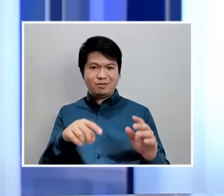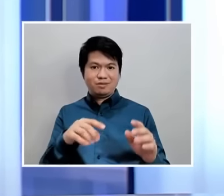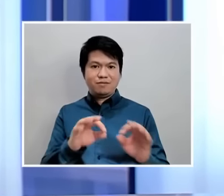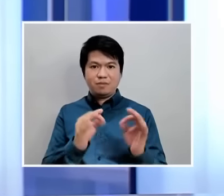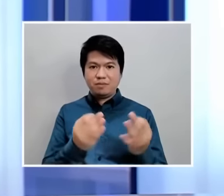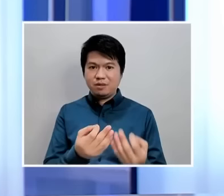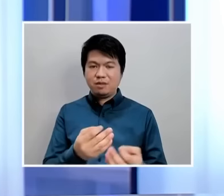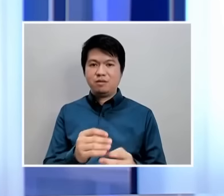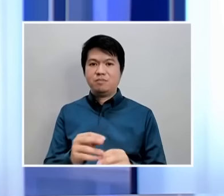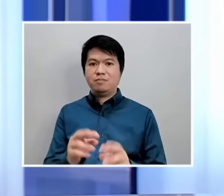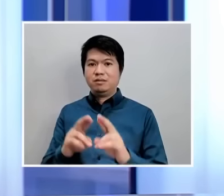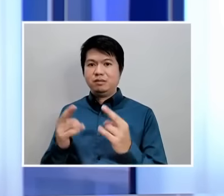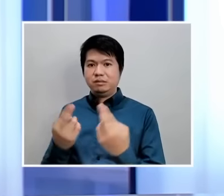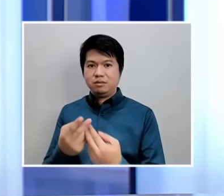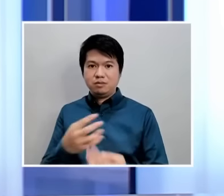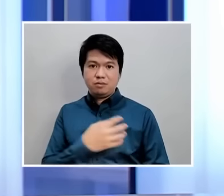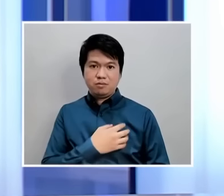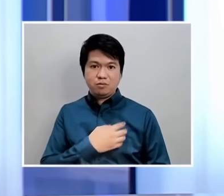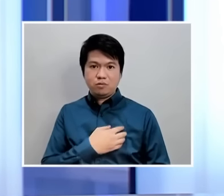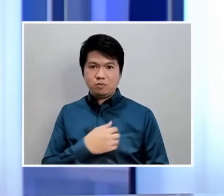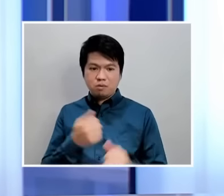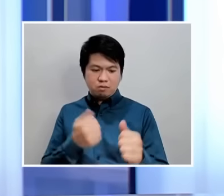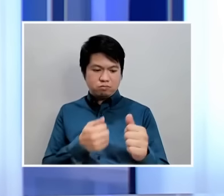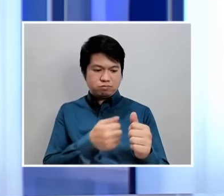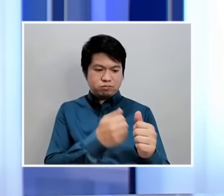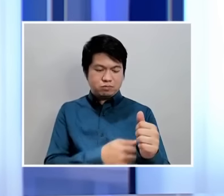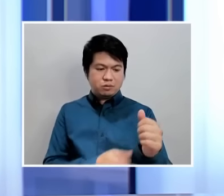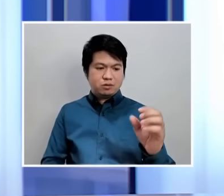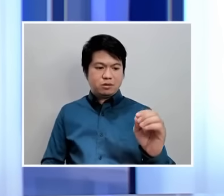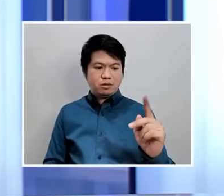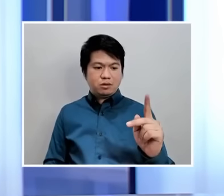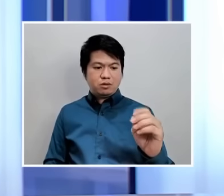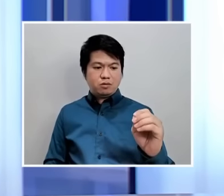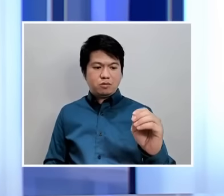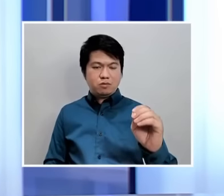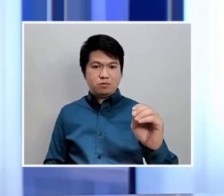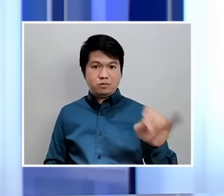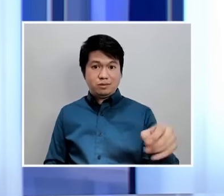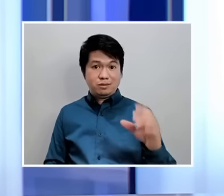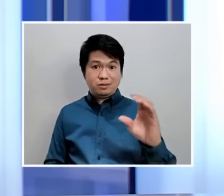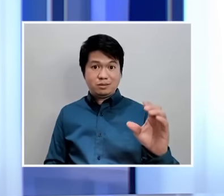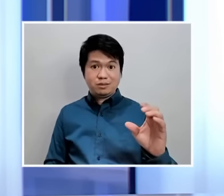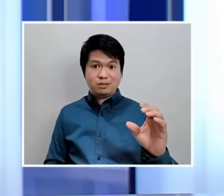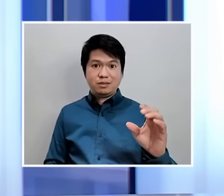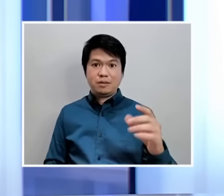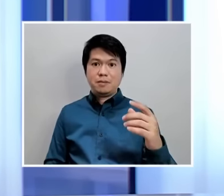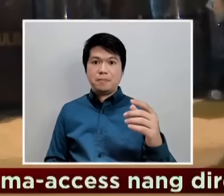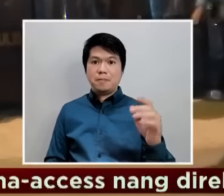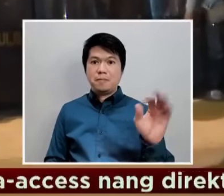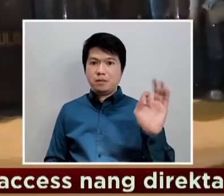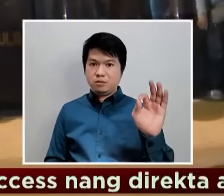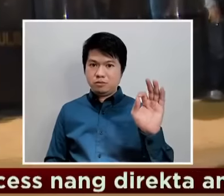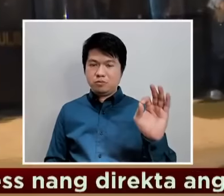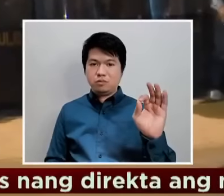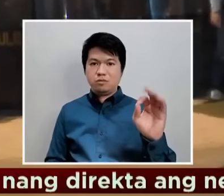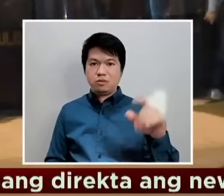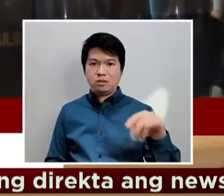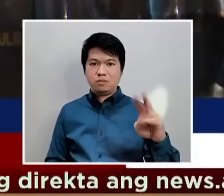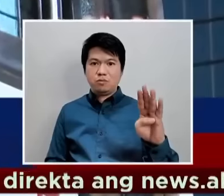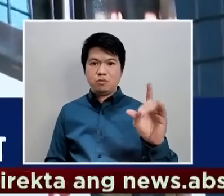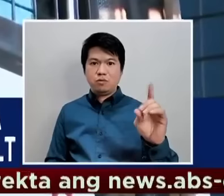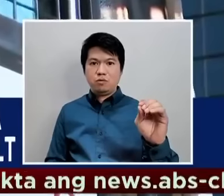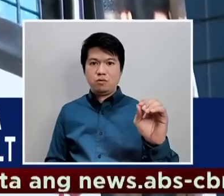noong kasagsagan ng pagtugis nila kay Kingdom of Jesus Christ leader Pastor Apollo Kibuloy. Ayon sa bagong talagang hepe ng